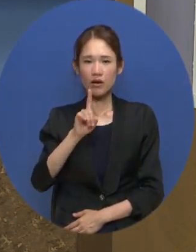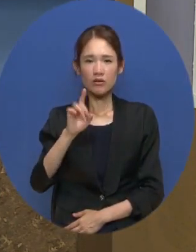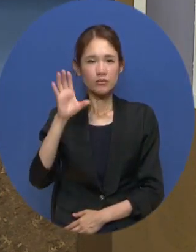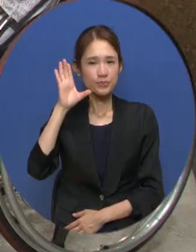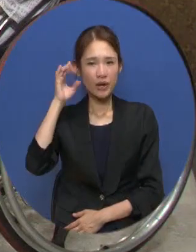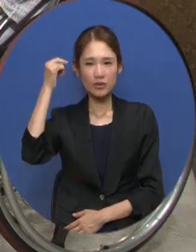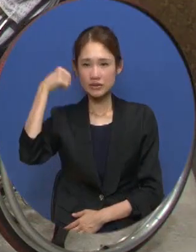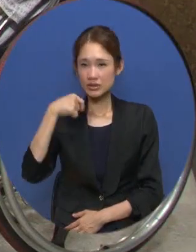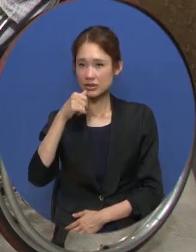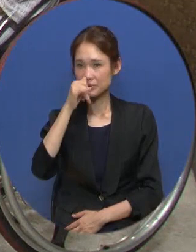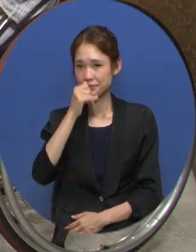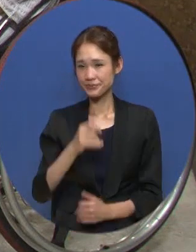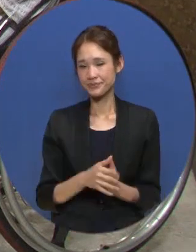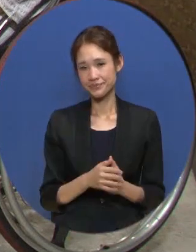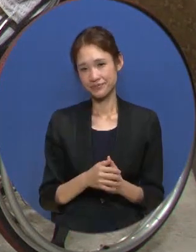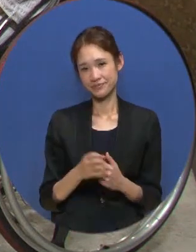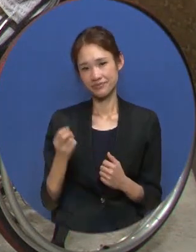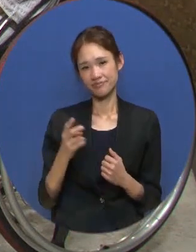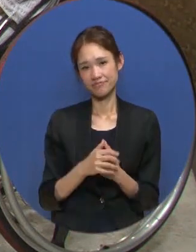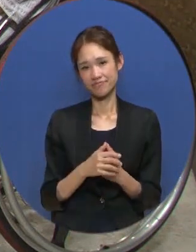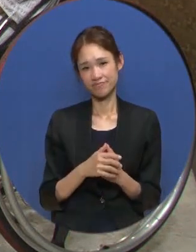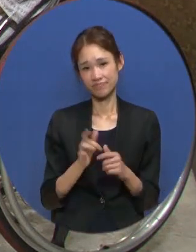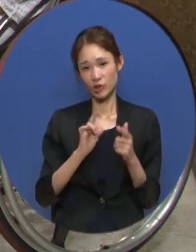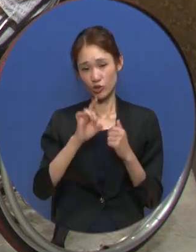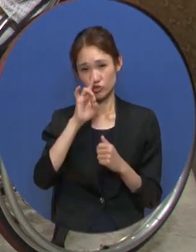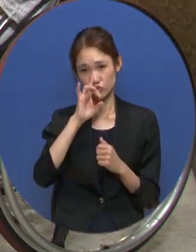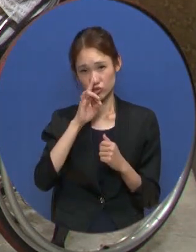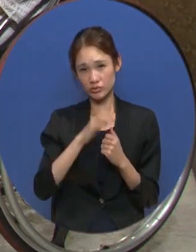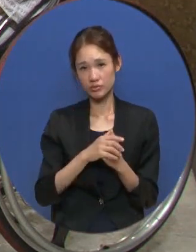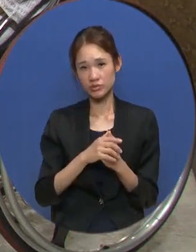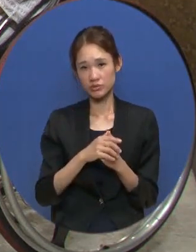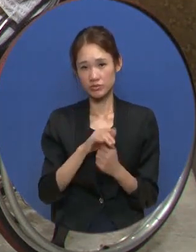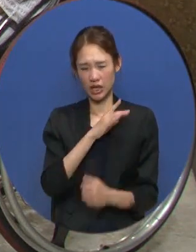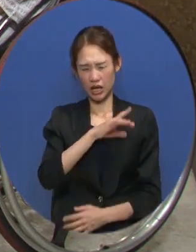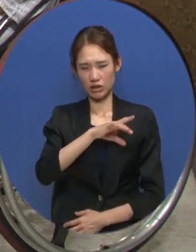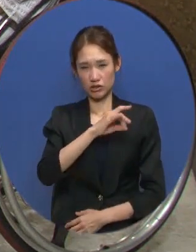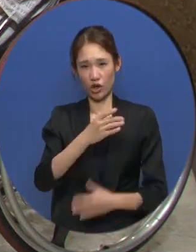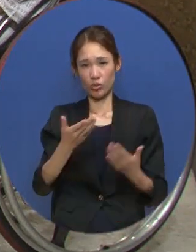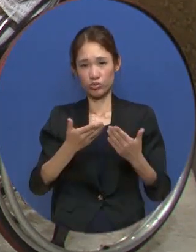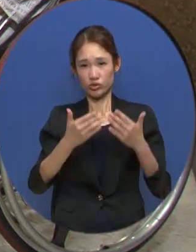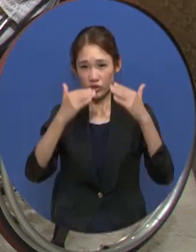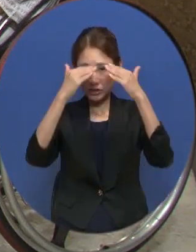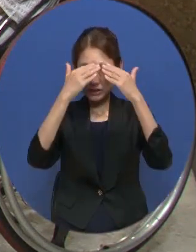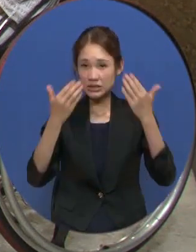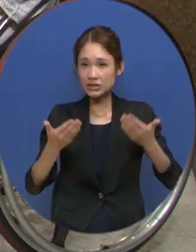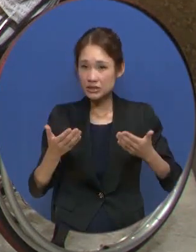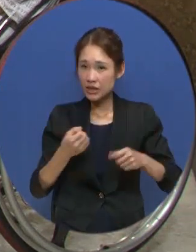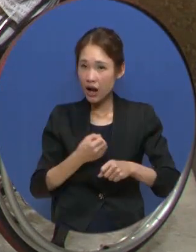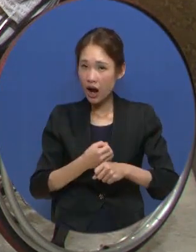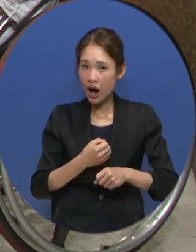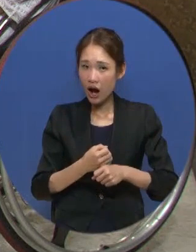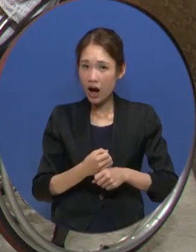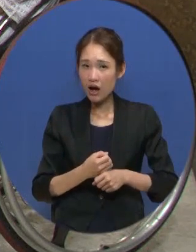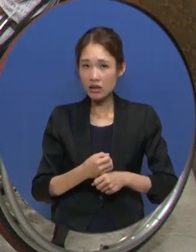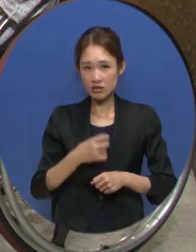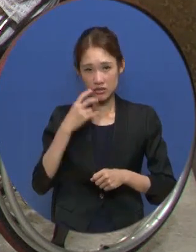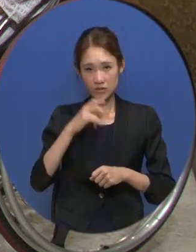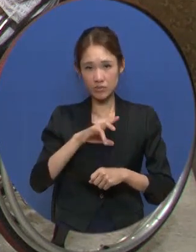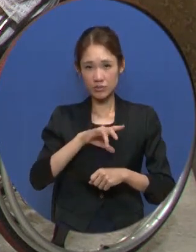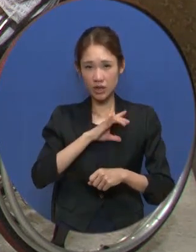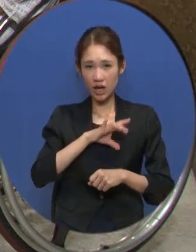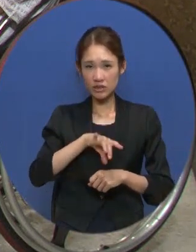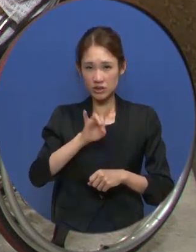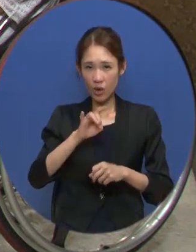느껴집니다. 예, 그리고 그렇다면 또 궁금해졌던 거예요. 왜 처음부터 재택근무를 그럼 하셨나요? 네, 저희는